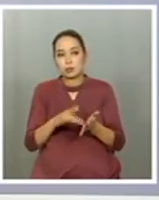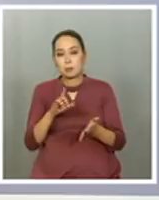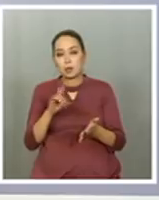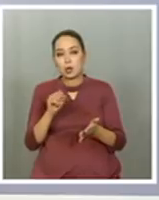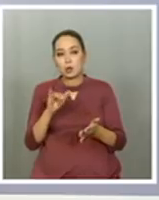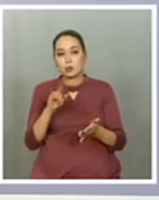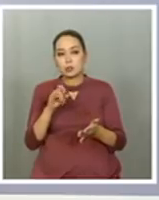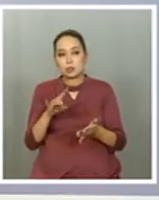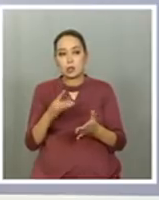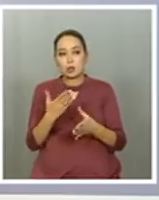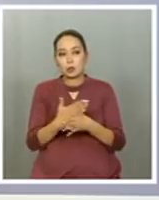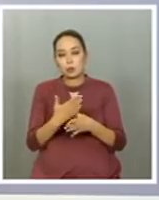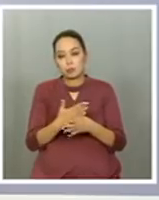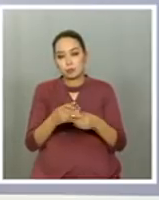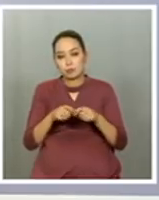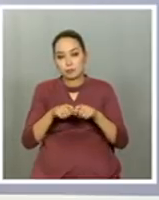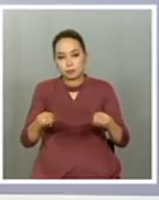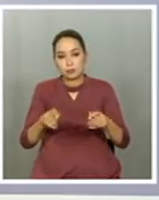көмегімен ашыла береді.